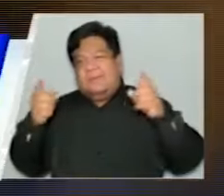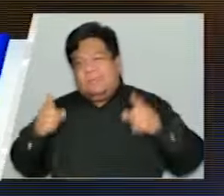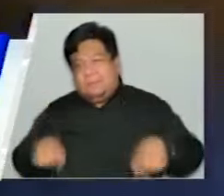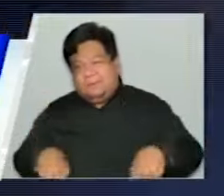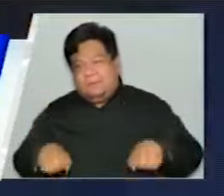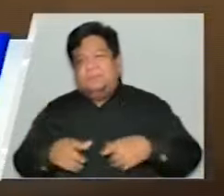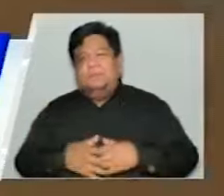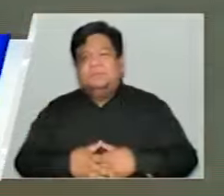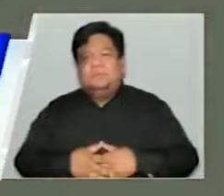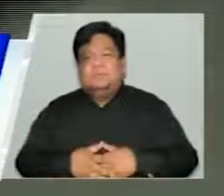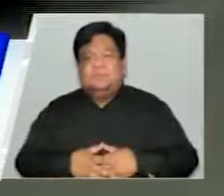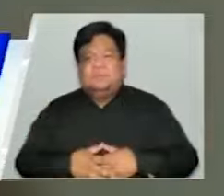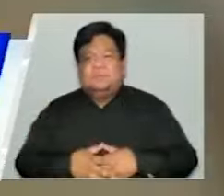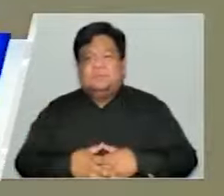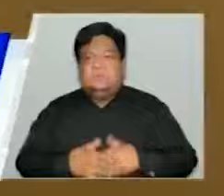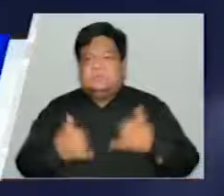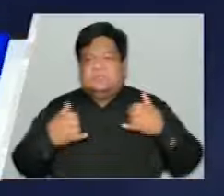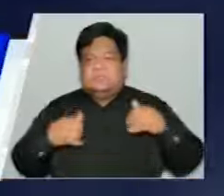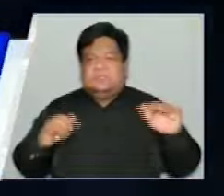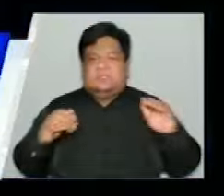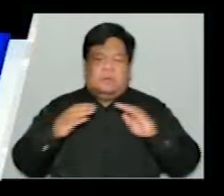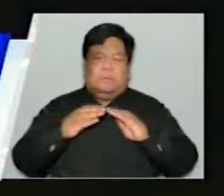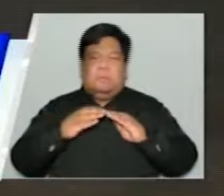natangay pa rin ang hangin.